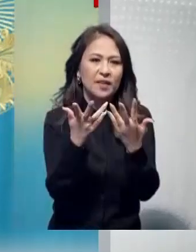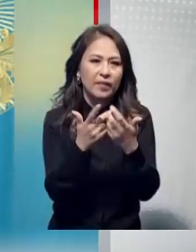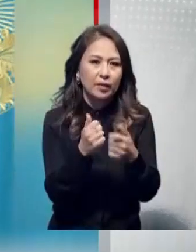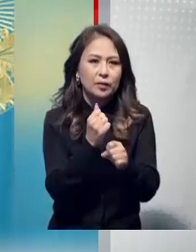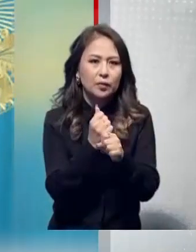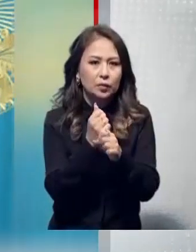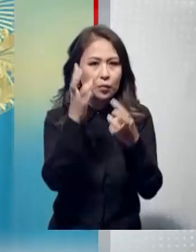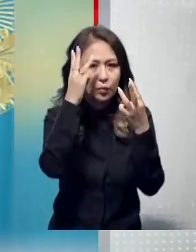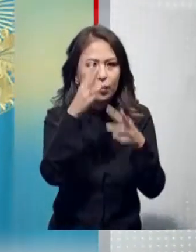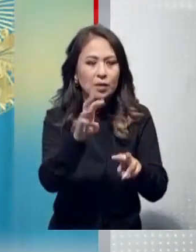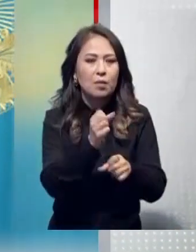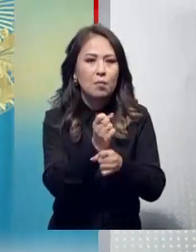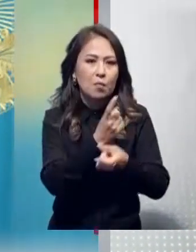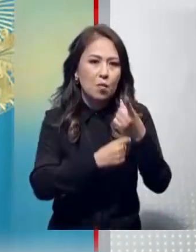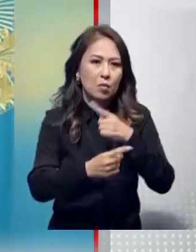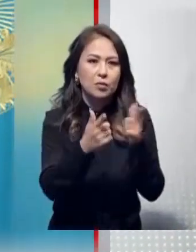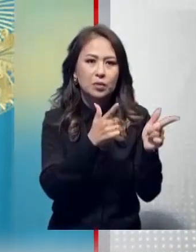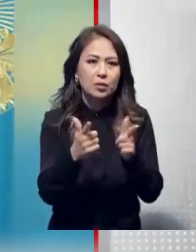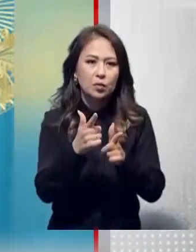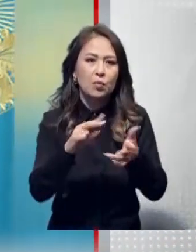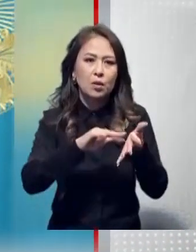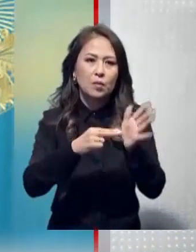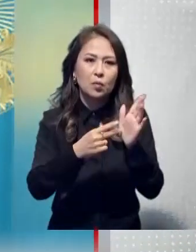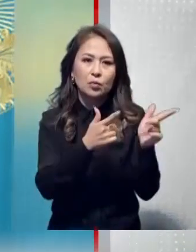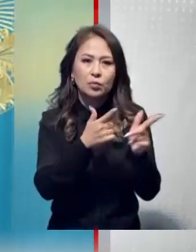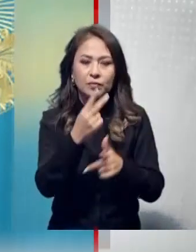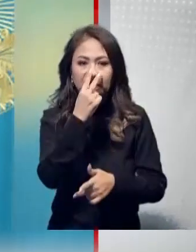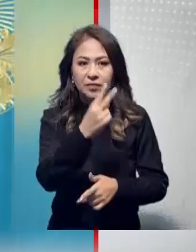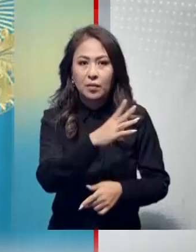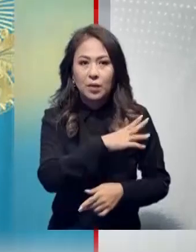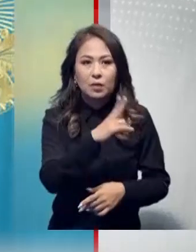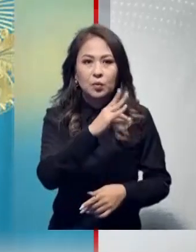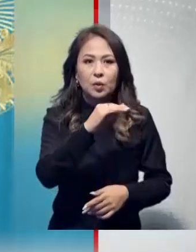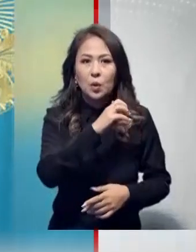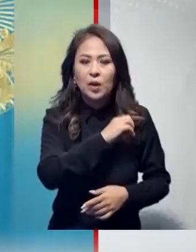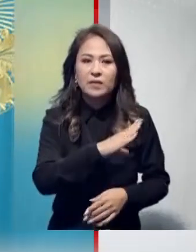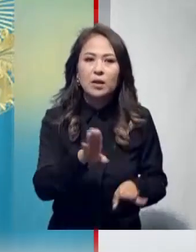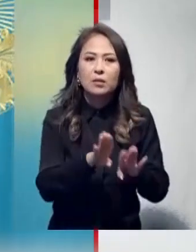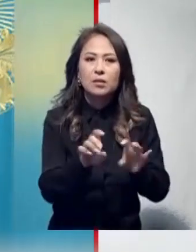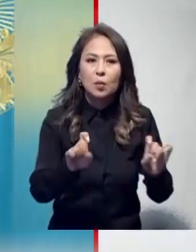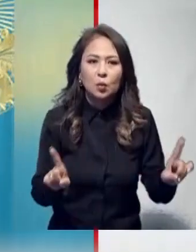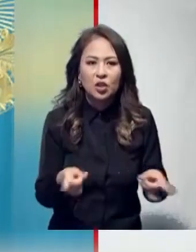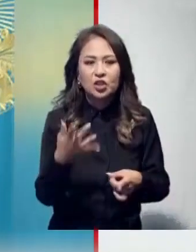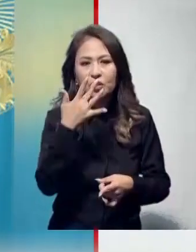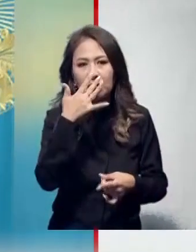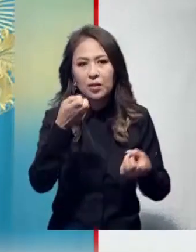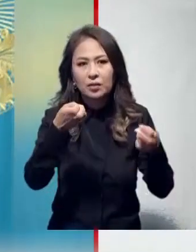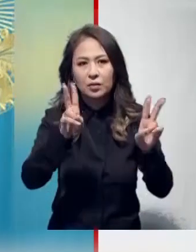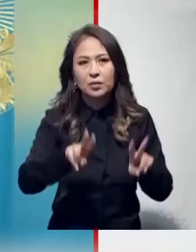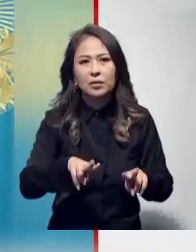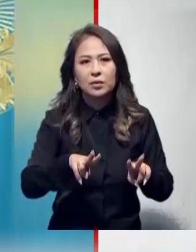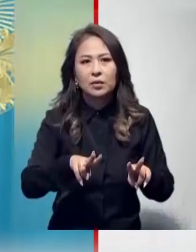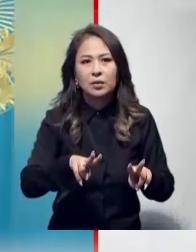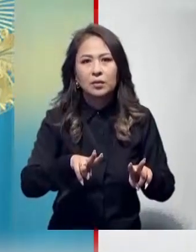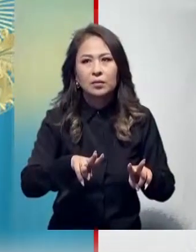цифрлық креативті индустрияға қайта даярлау бойынша сәтті жобалармен көзге түскен. Қасым Жомарт Тоқаев саланы